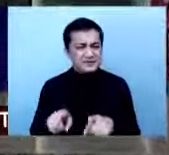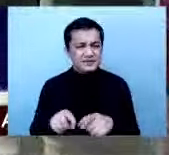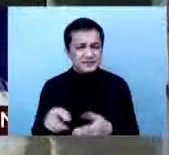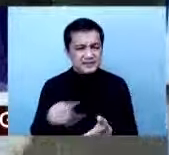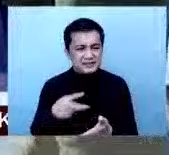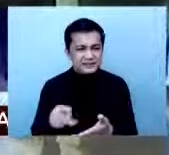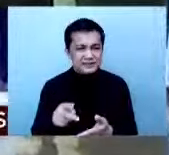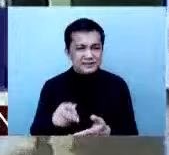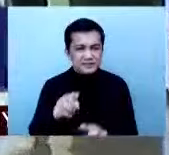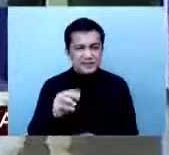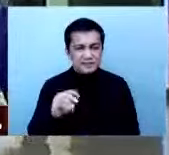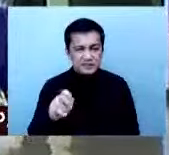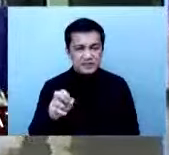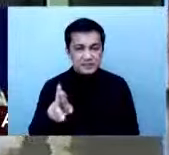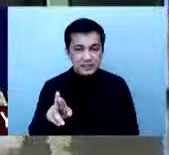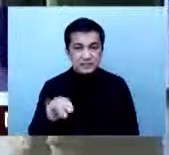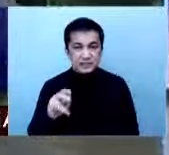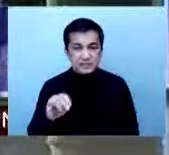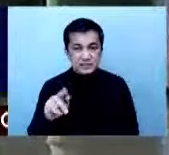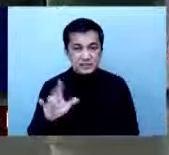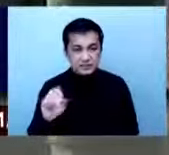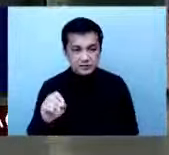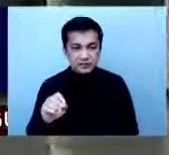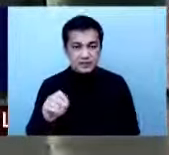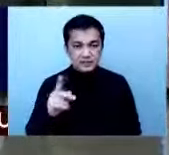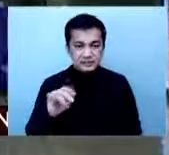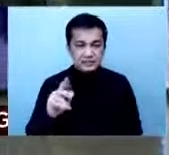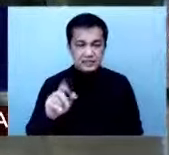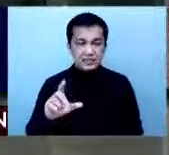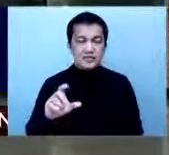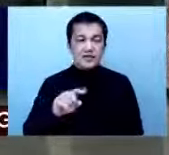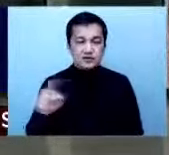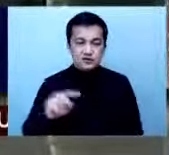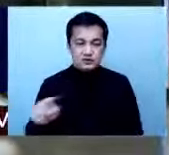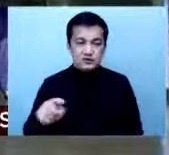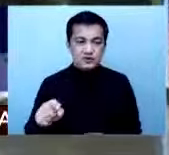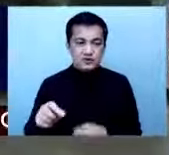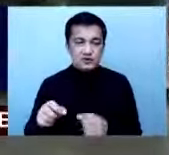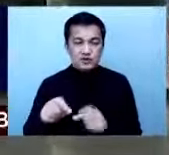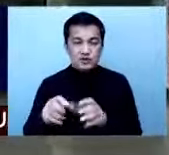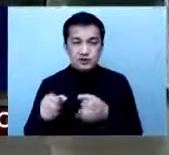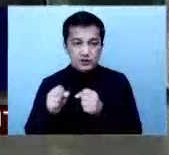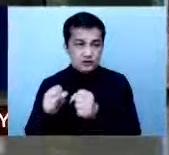n Maynard marcellano at crystal Cruz ng grupong Street